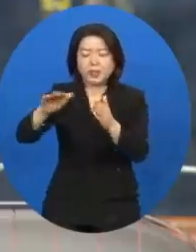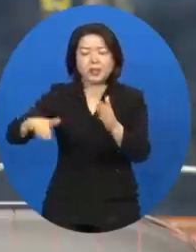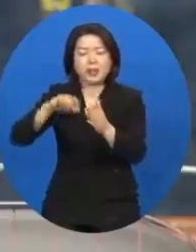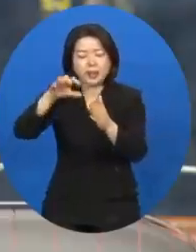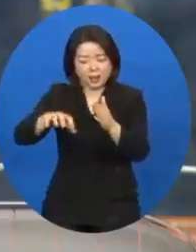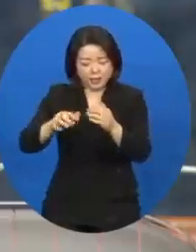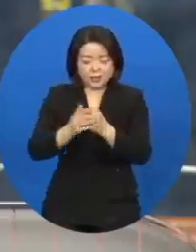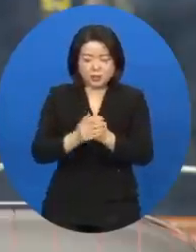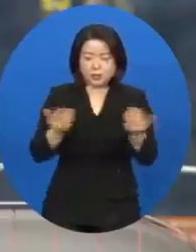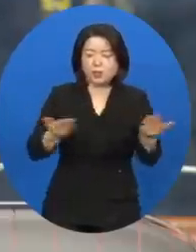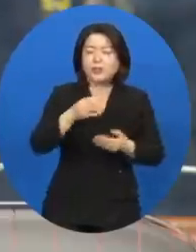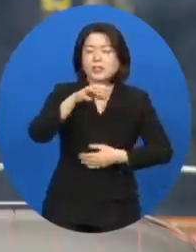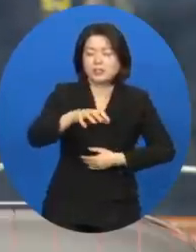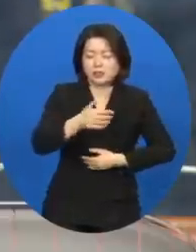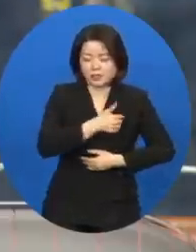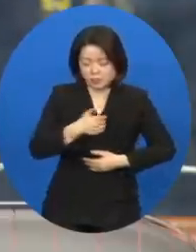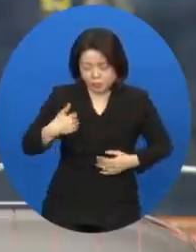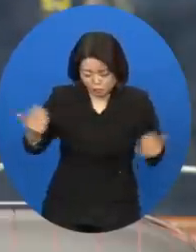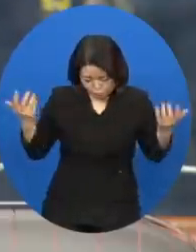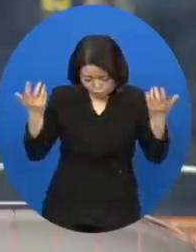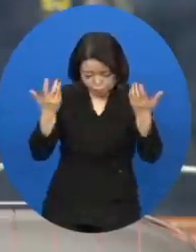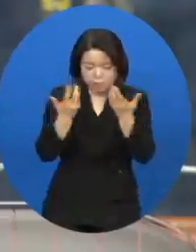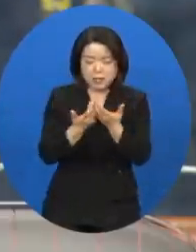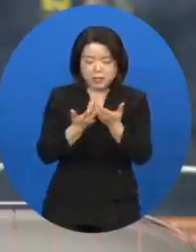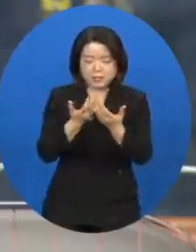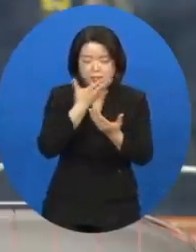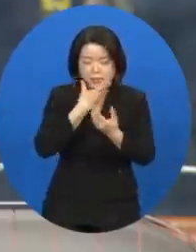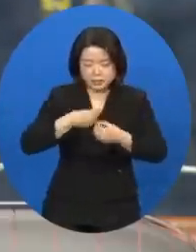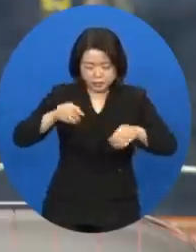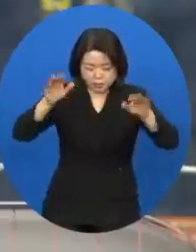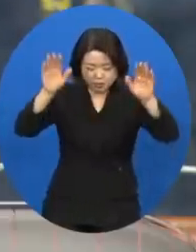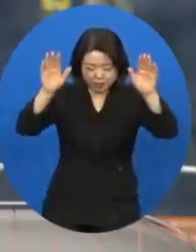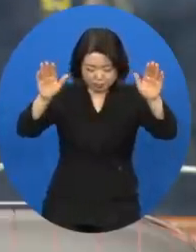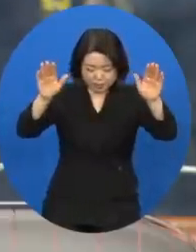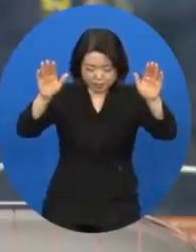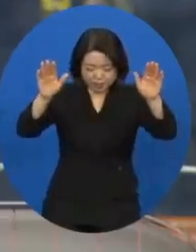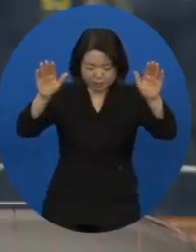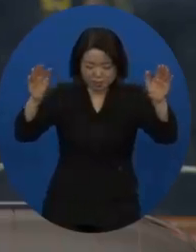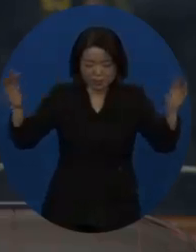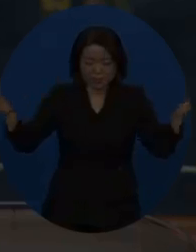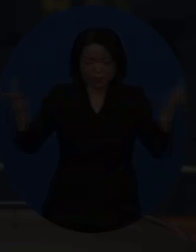일터에 충만하시기를 축원하옵나이다. 아멘.